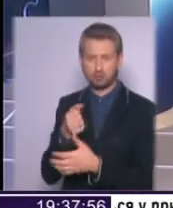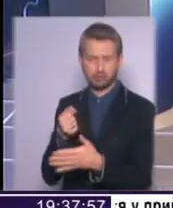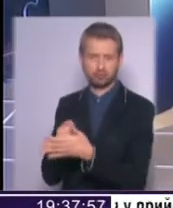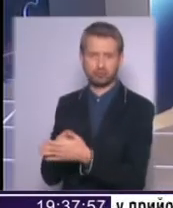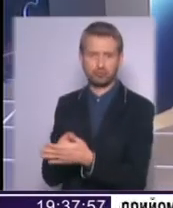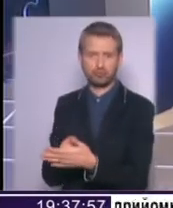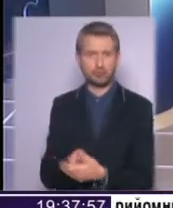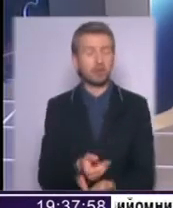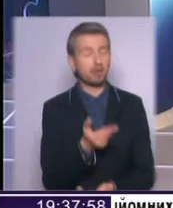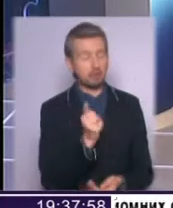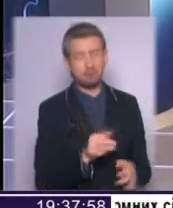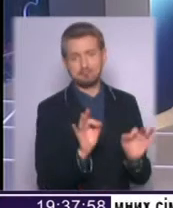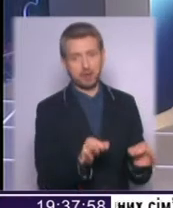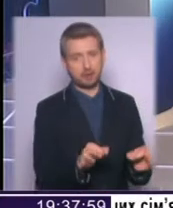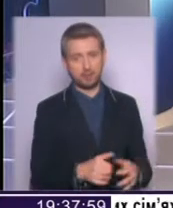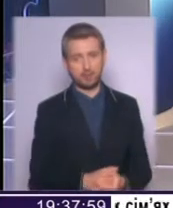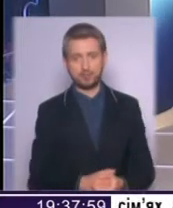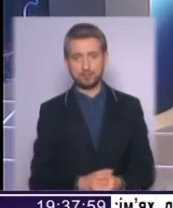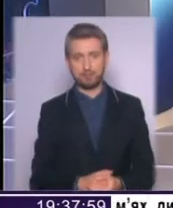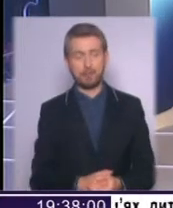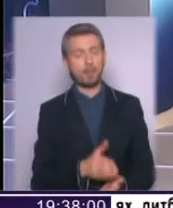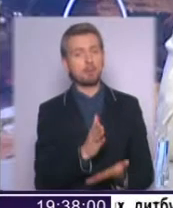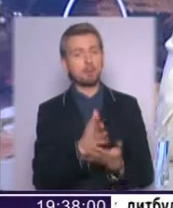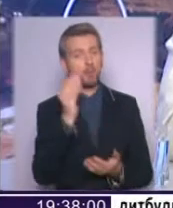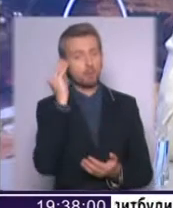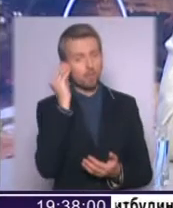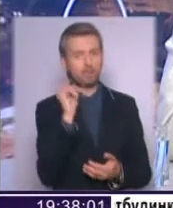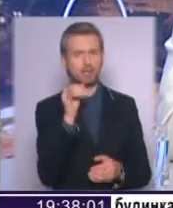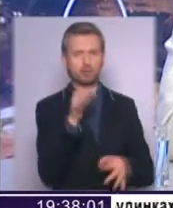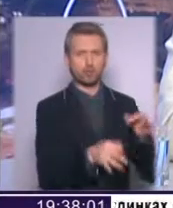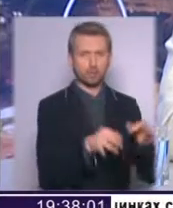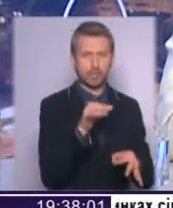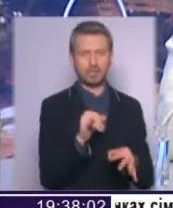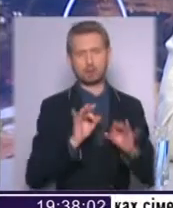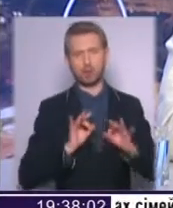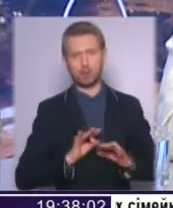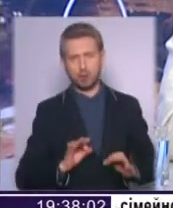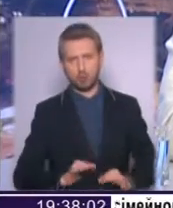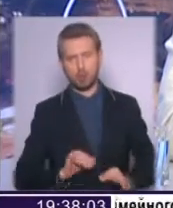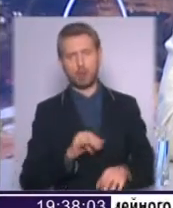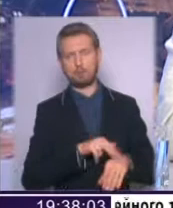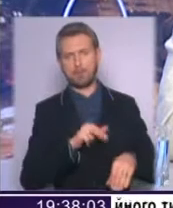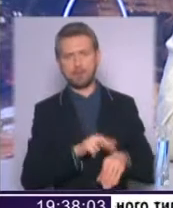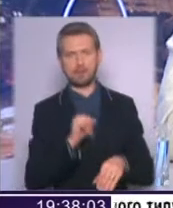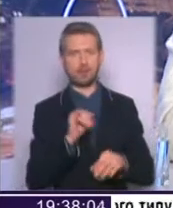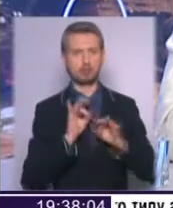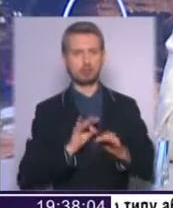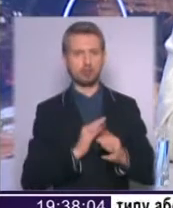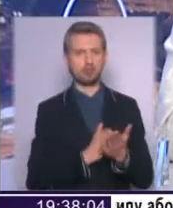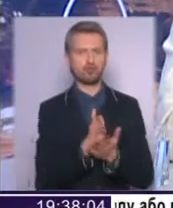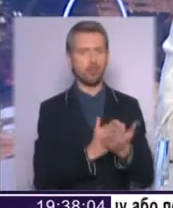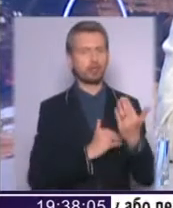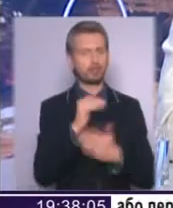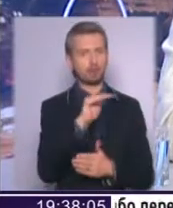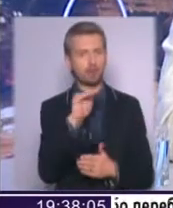і всіх. Це мається на увазі і суди, і прокуратура, і міліція, і чиновники вийшли. Розумієте,